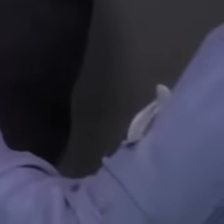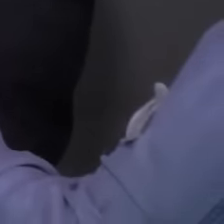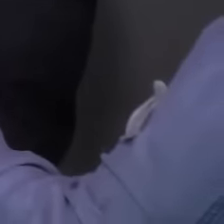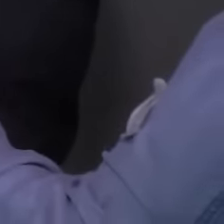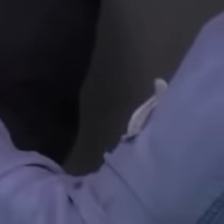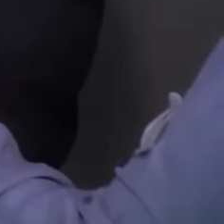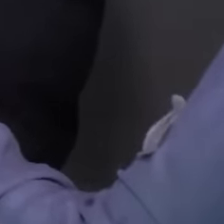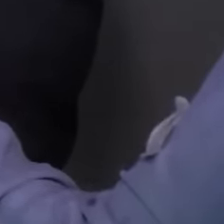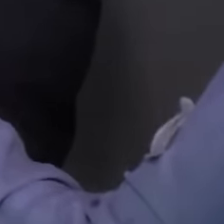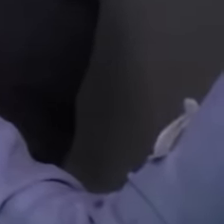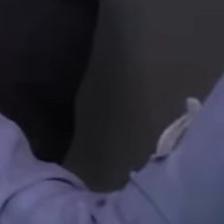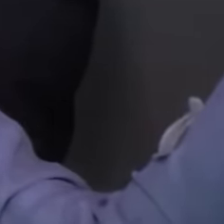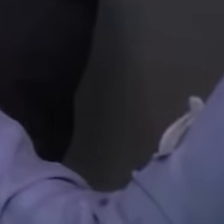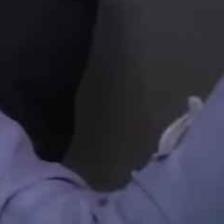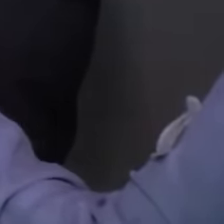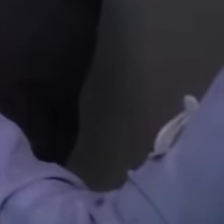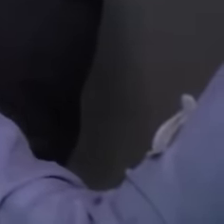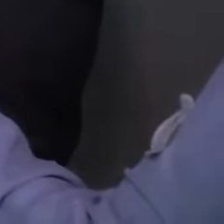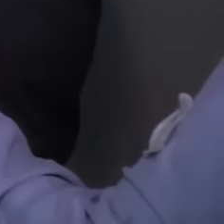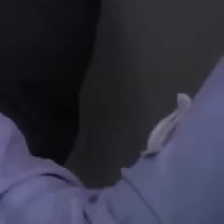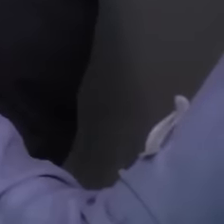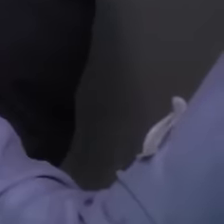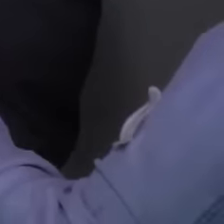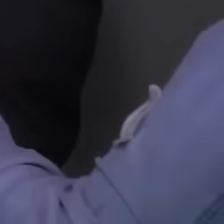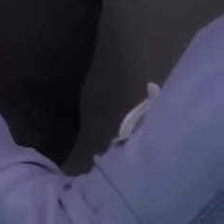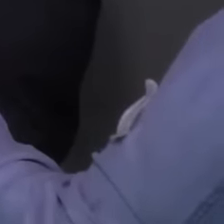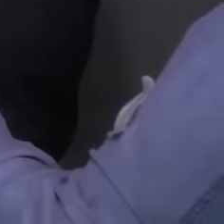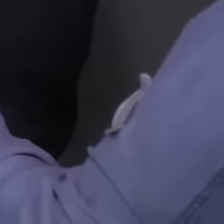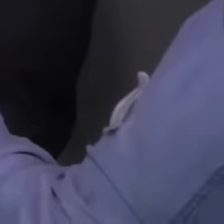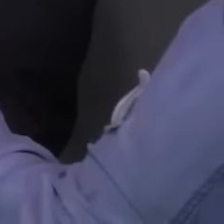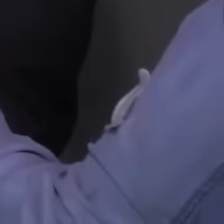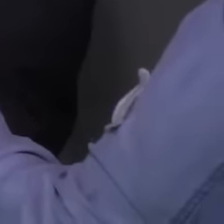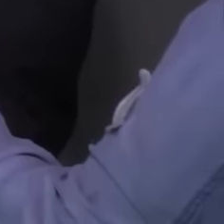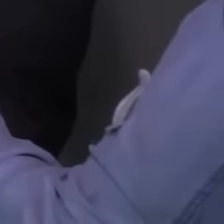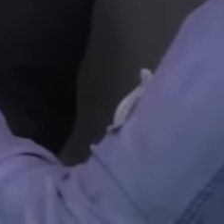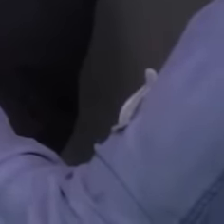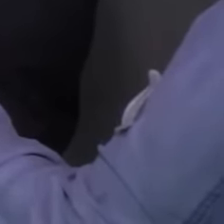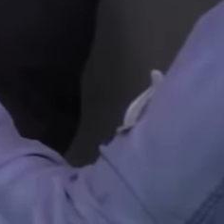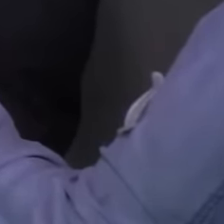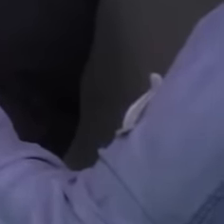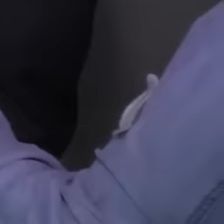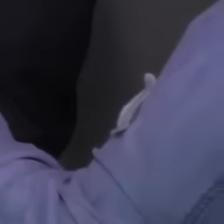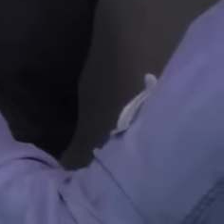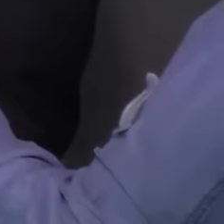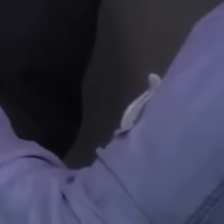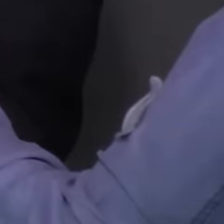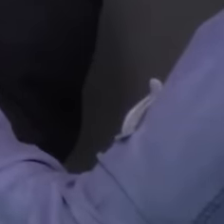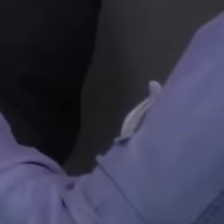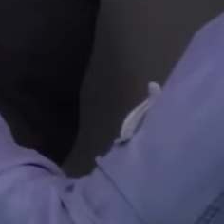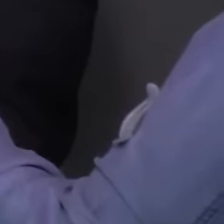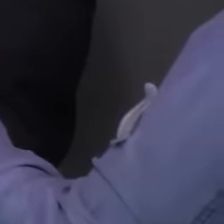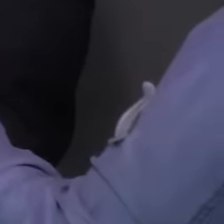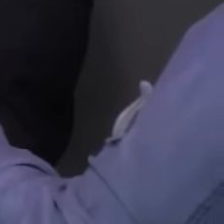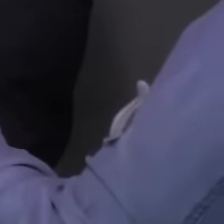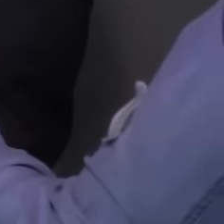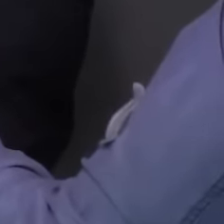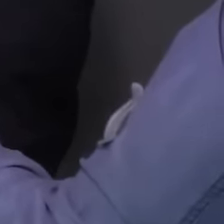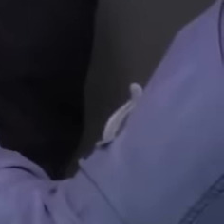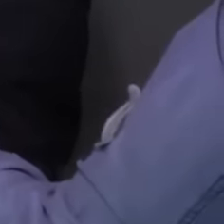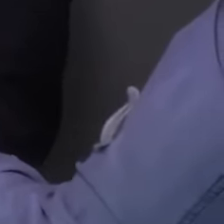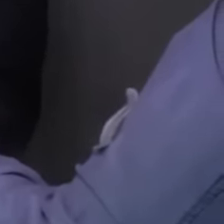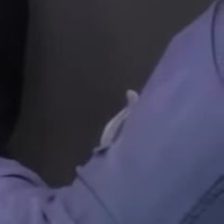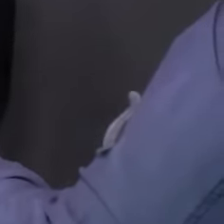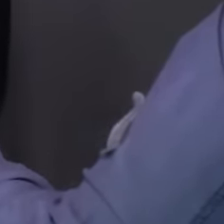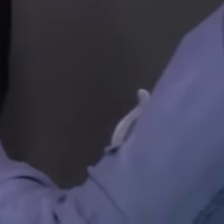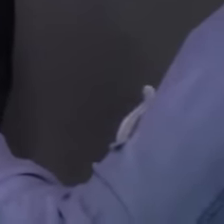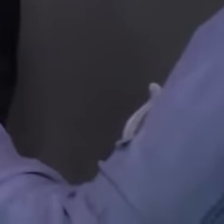supervisor. Ako'y isang regular employee lang. Ano pong sagot? Kasi nung tinanong niya po kami kung ano daw po bang problema kung ba't ayaw namin pirmahan.